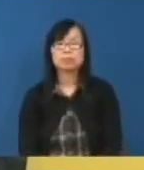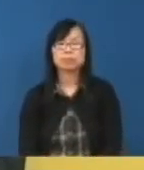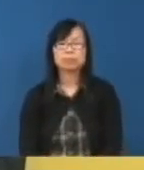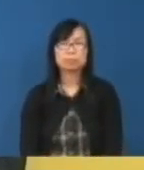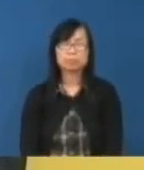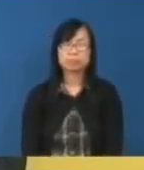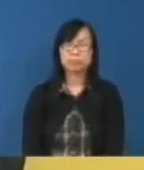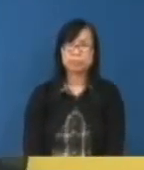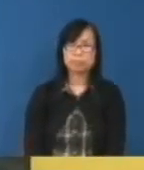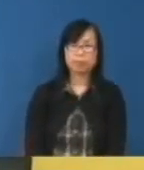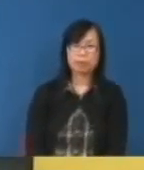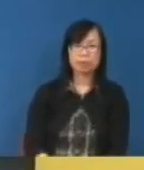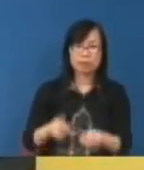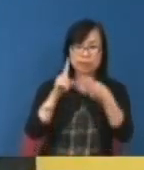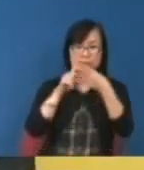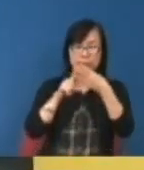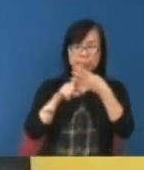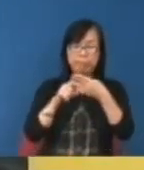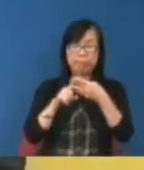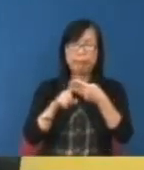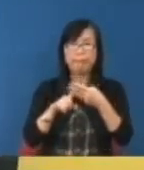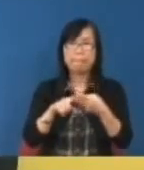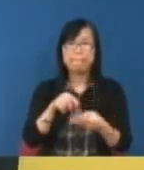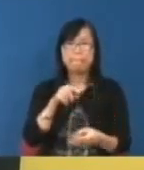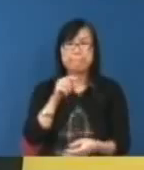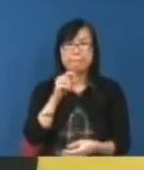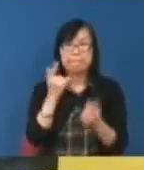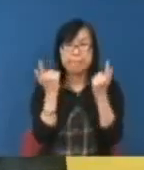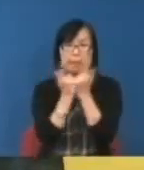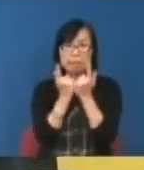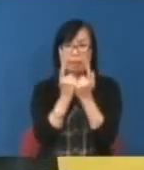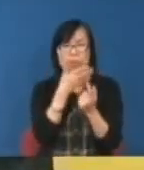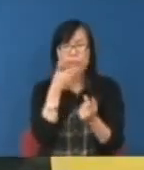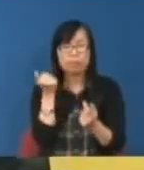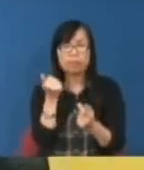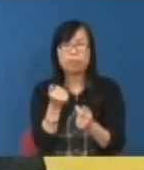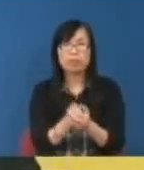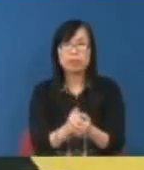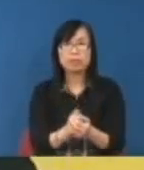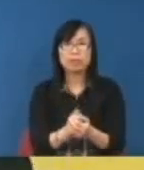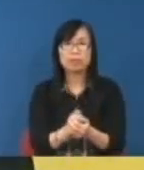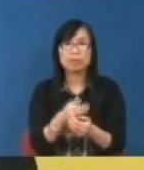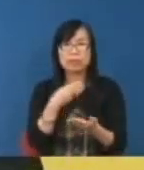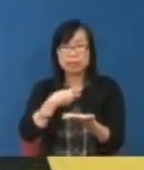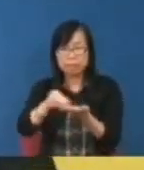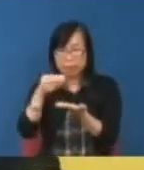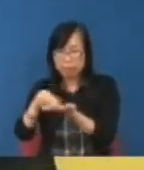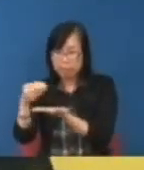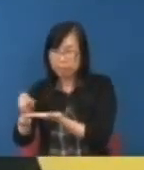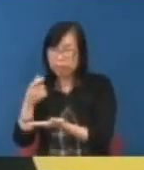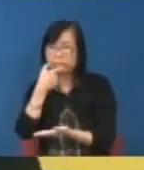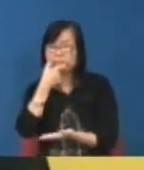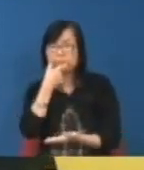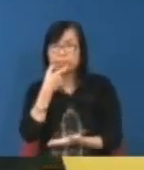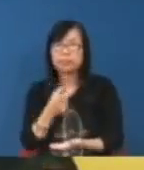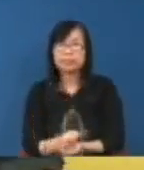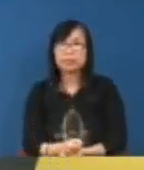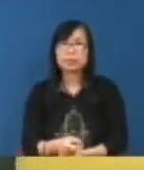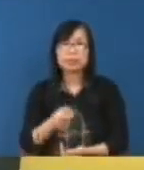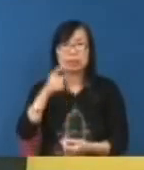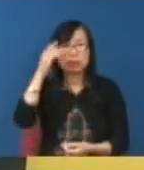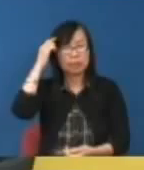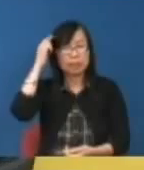譬如而家田北俊同我競選嘅時候，佢都話：喂，你唔好葉話派餅仔啊，因為你諗下